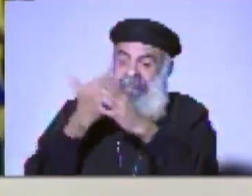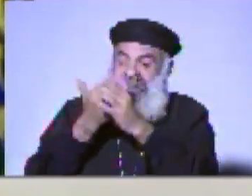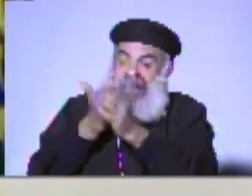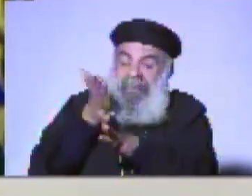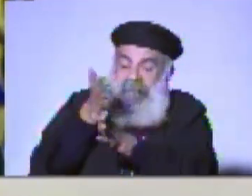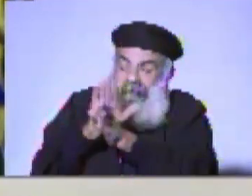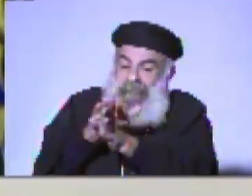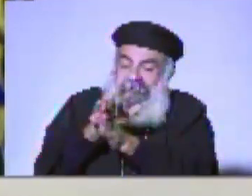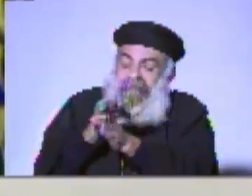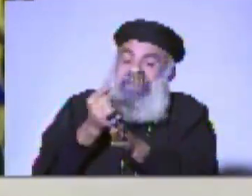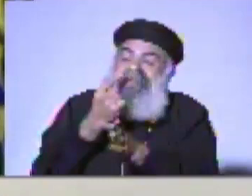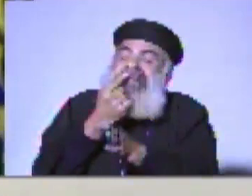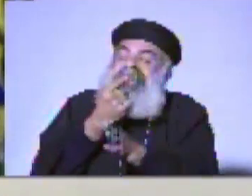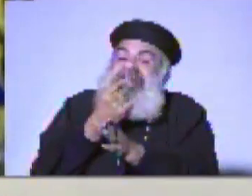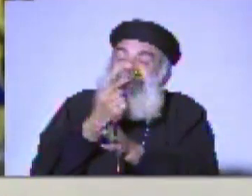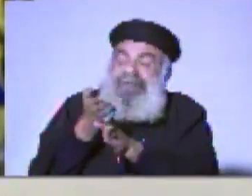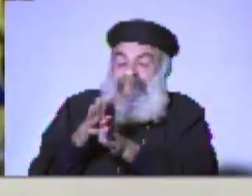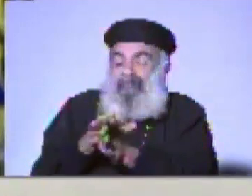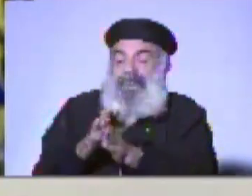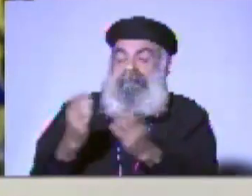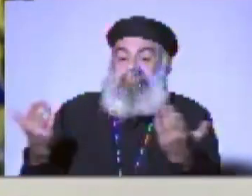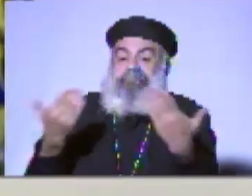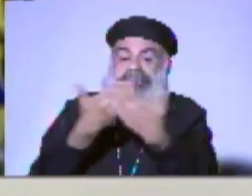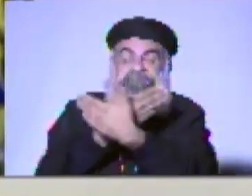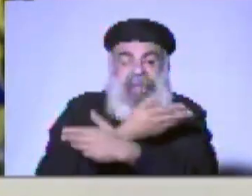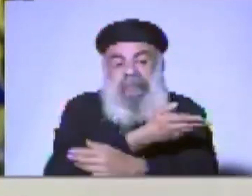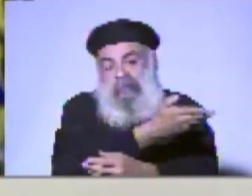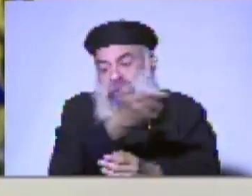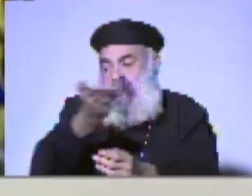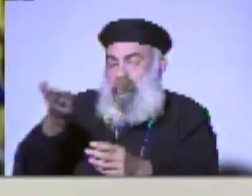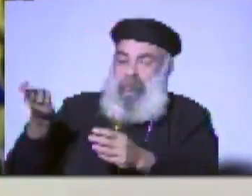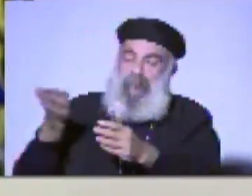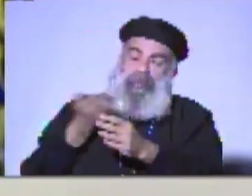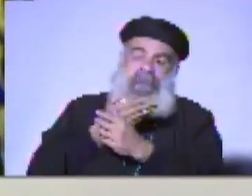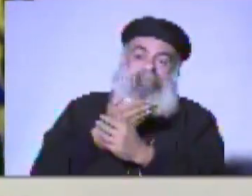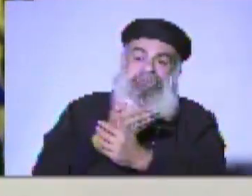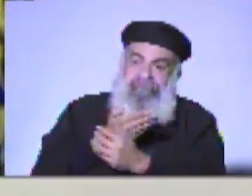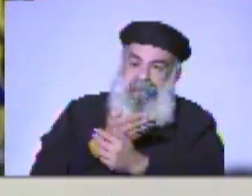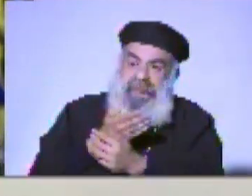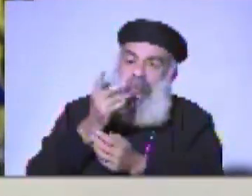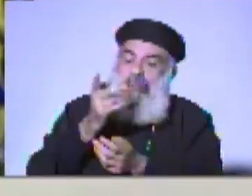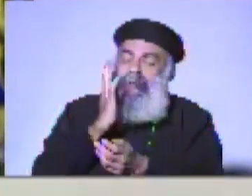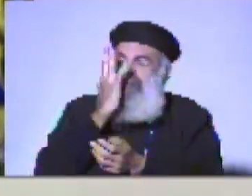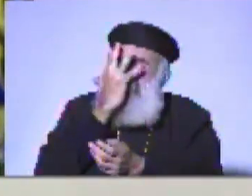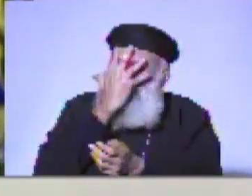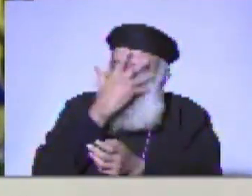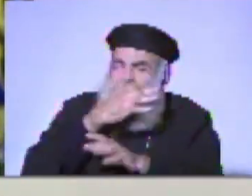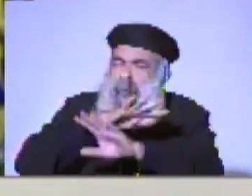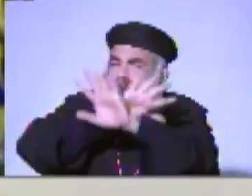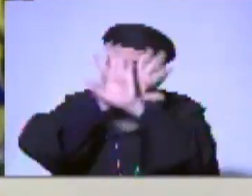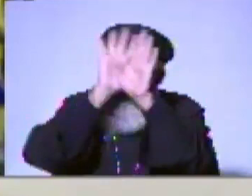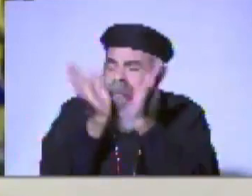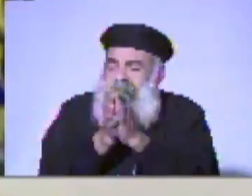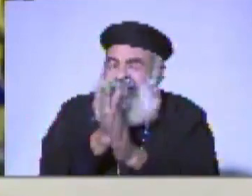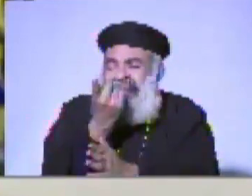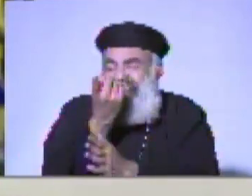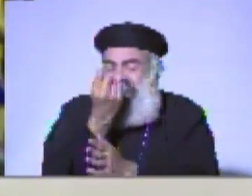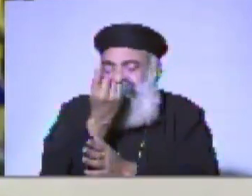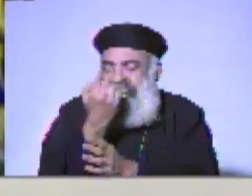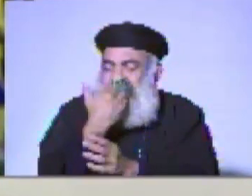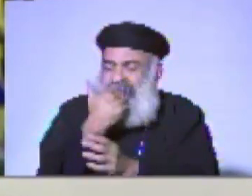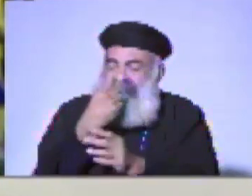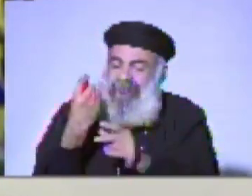عشان يدوق به الموت عوضا عن الجميع اذا هو شبهنا في كل شيء ما عدا الخطيه والموت